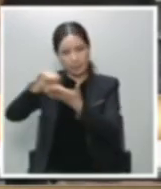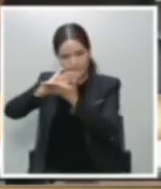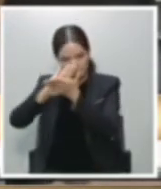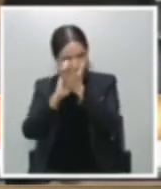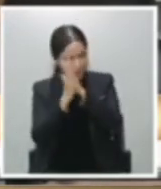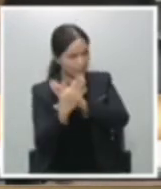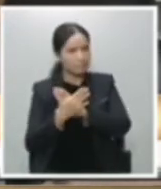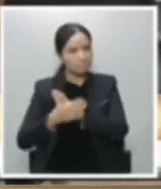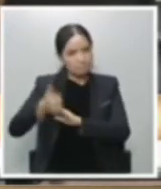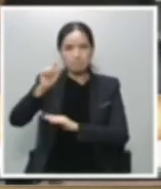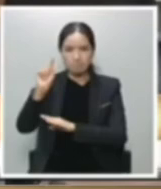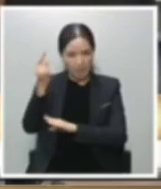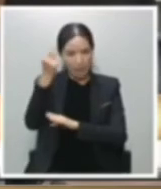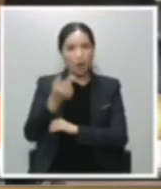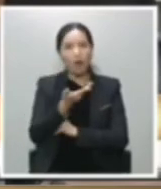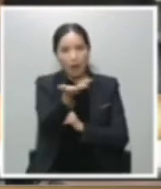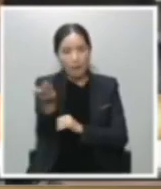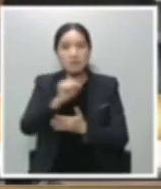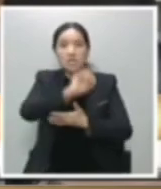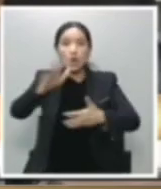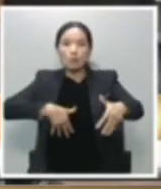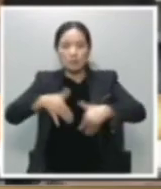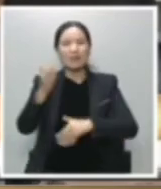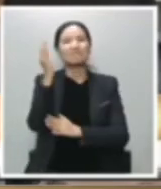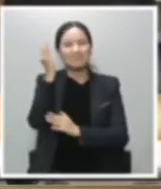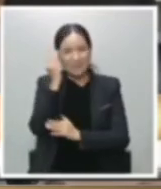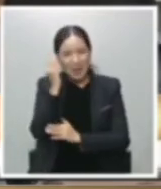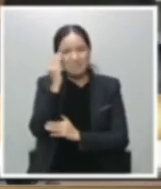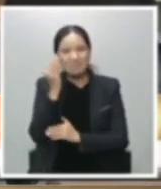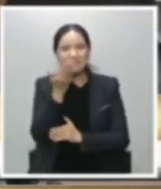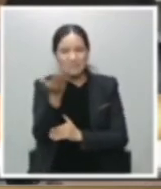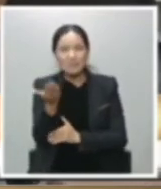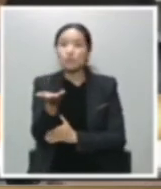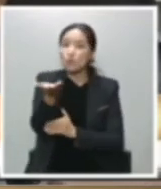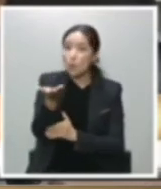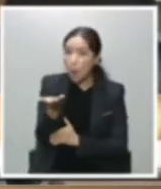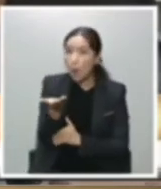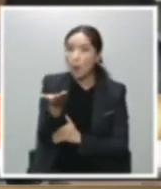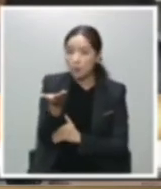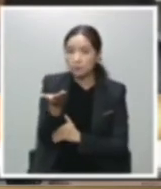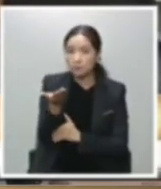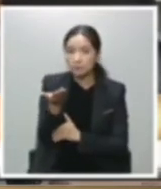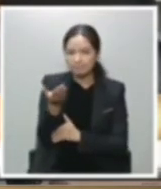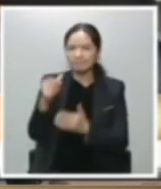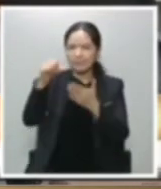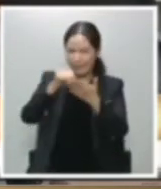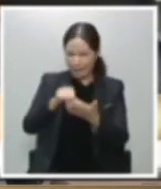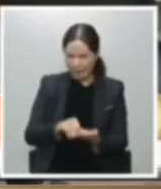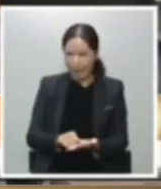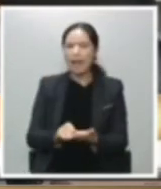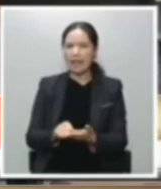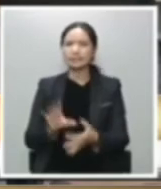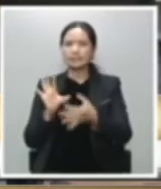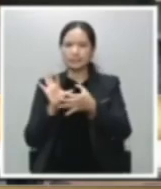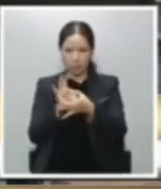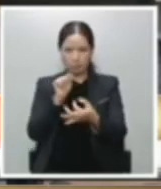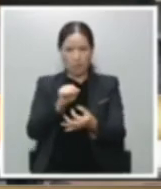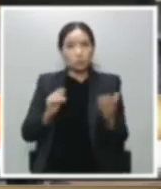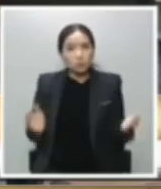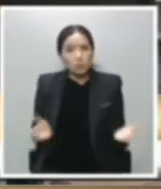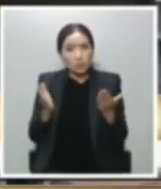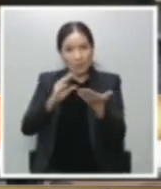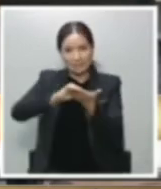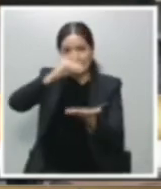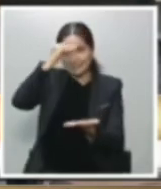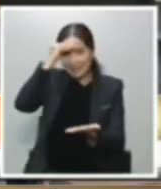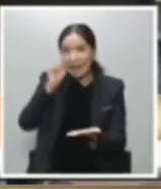แบบนี้อยากให้พี่น้องประชาชนได้รับทราบแล้วก็ขอให้มีการแก้ไขเกี่ยวกับเรื่องส่งเสริมการศึกษ